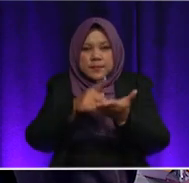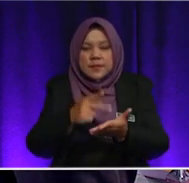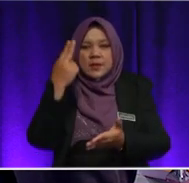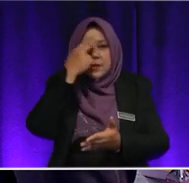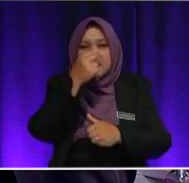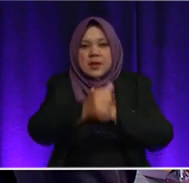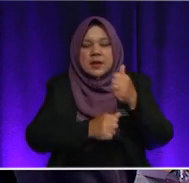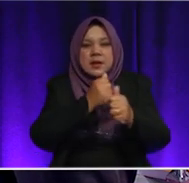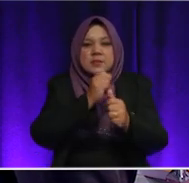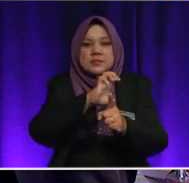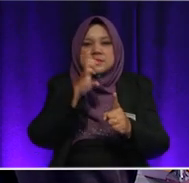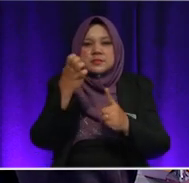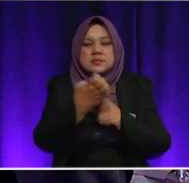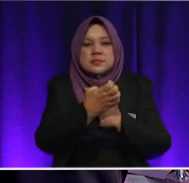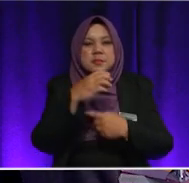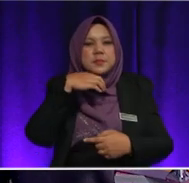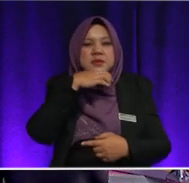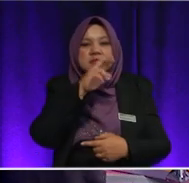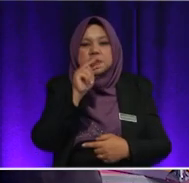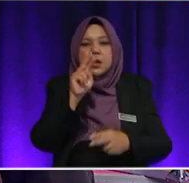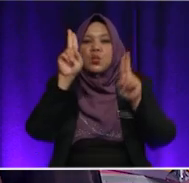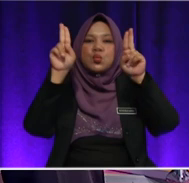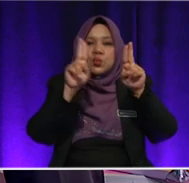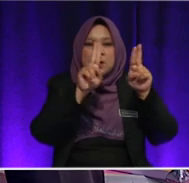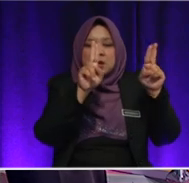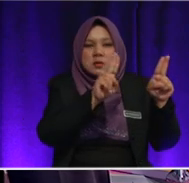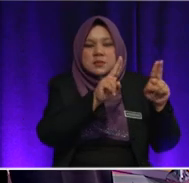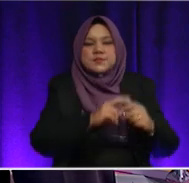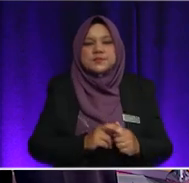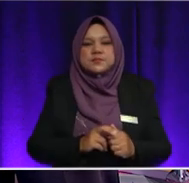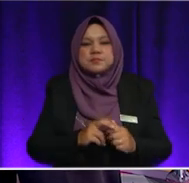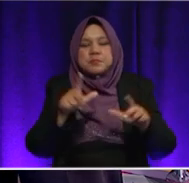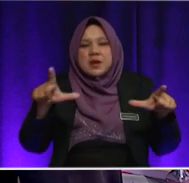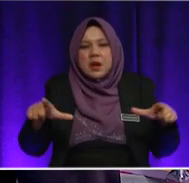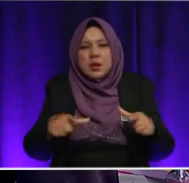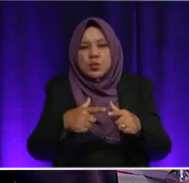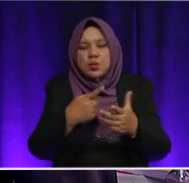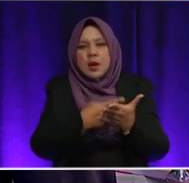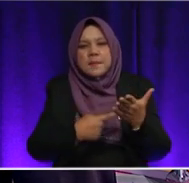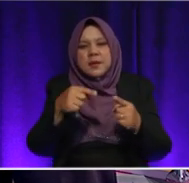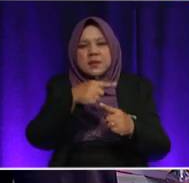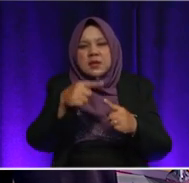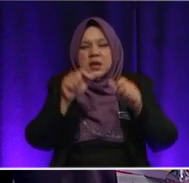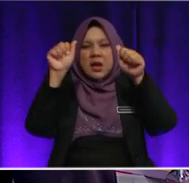yang pertama adalah pencemaran udara pencemaran udara akan berlaku apabila